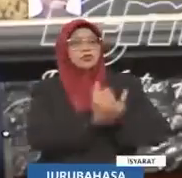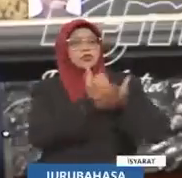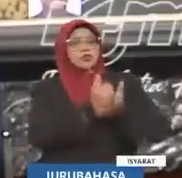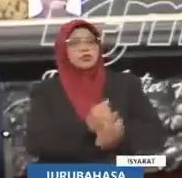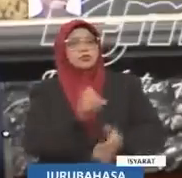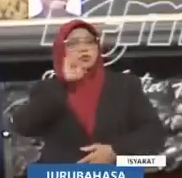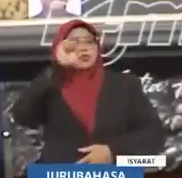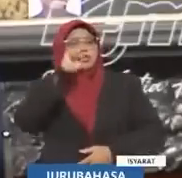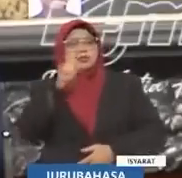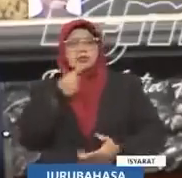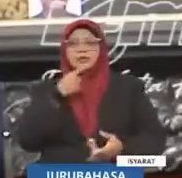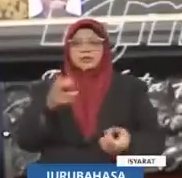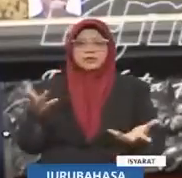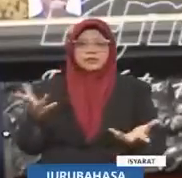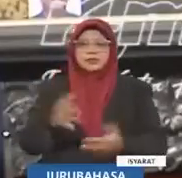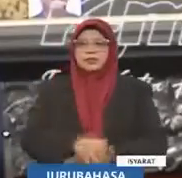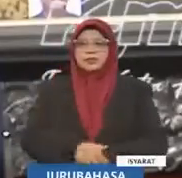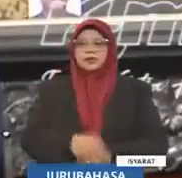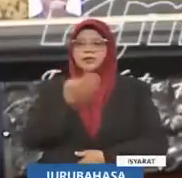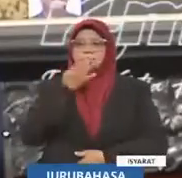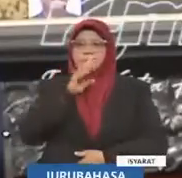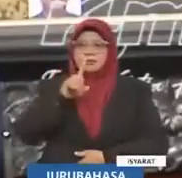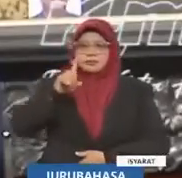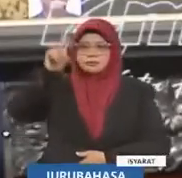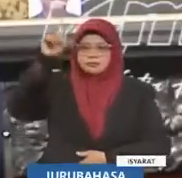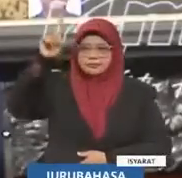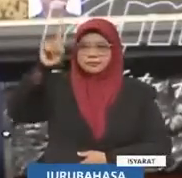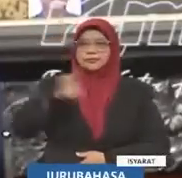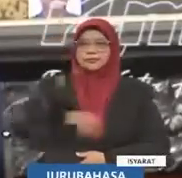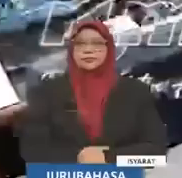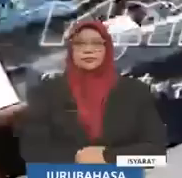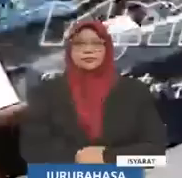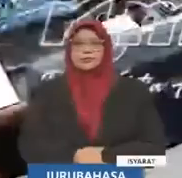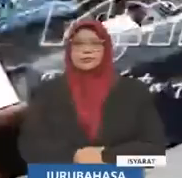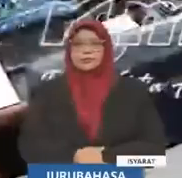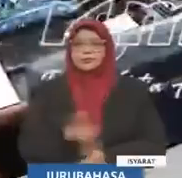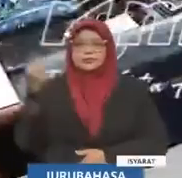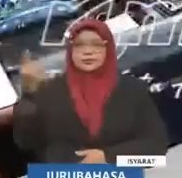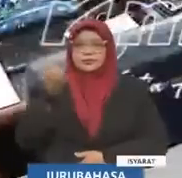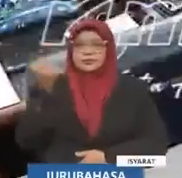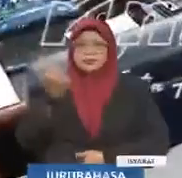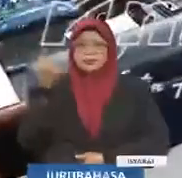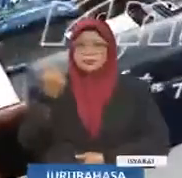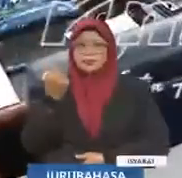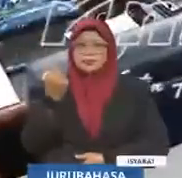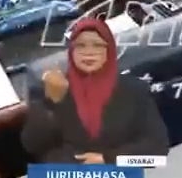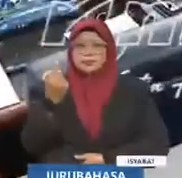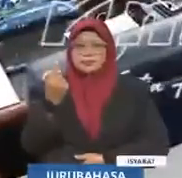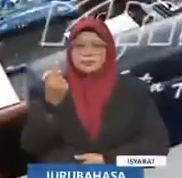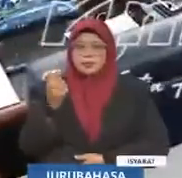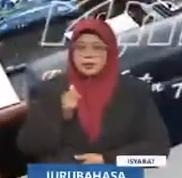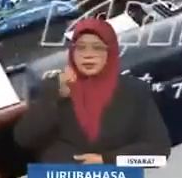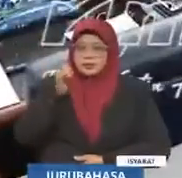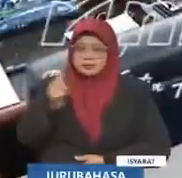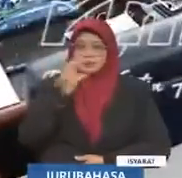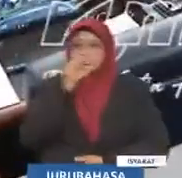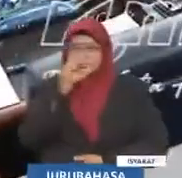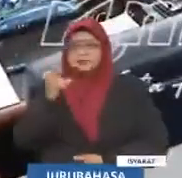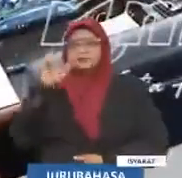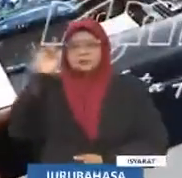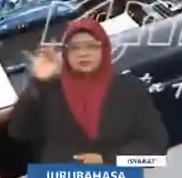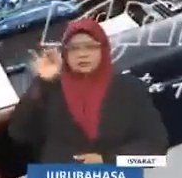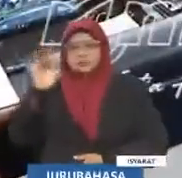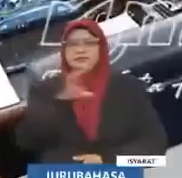bra dan alhamdulillah di melambung ke belakang ini setiap sekitar kita turun Padang